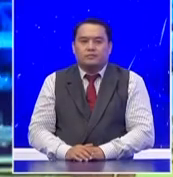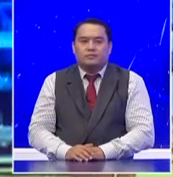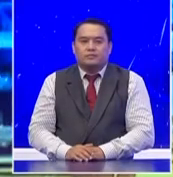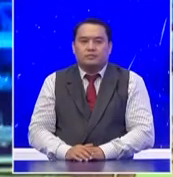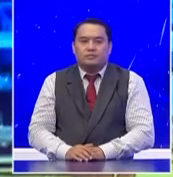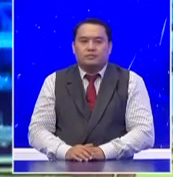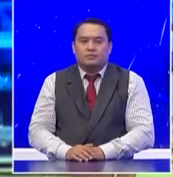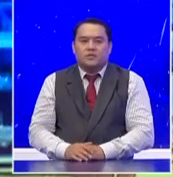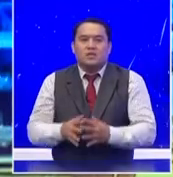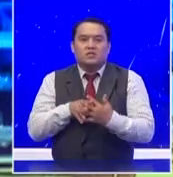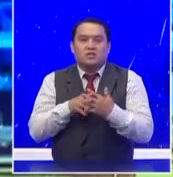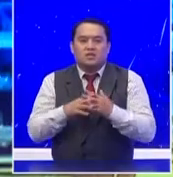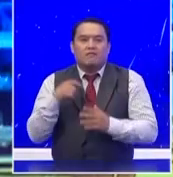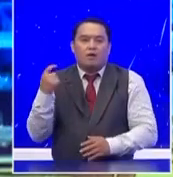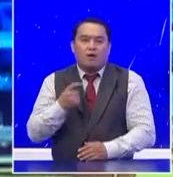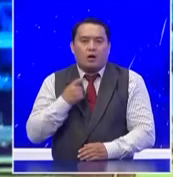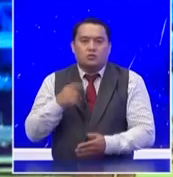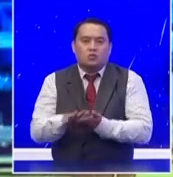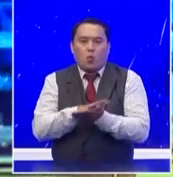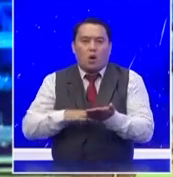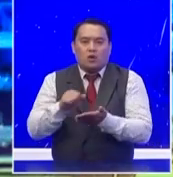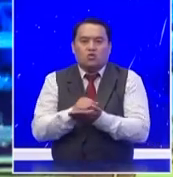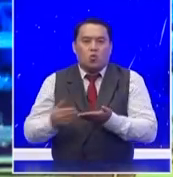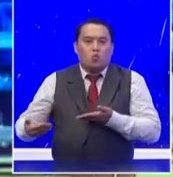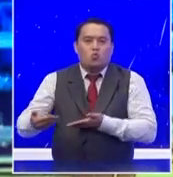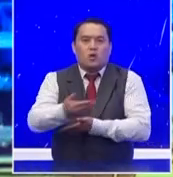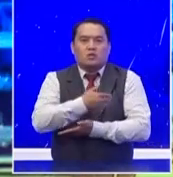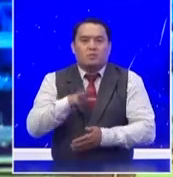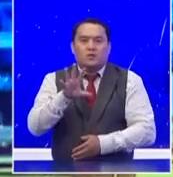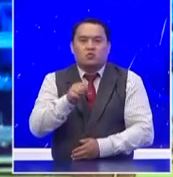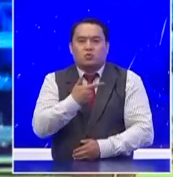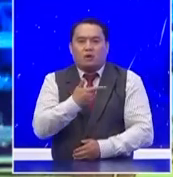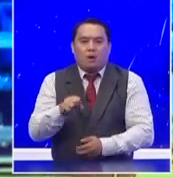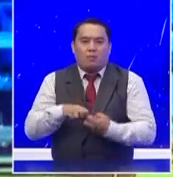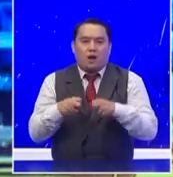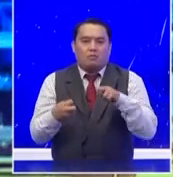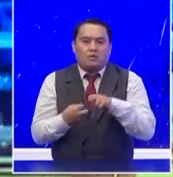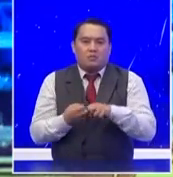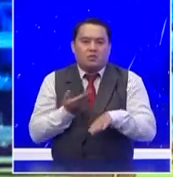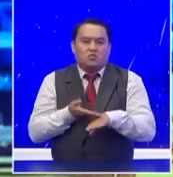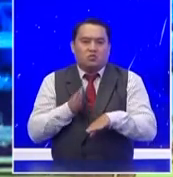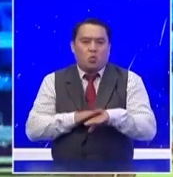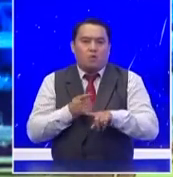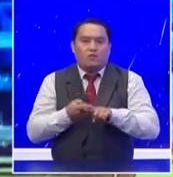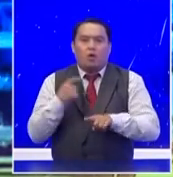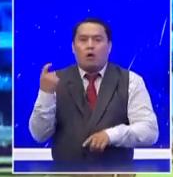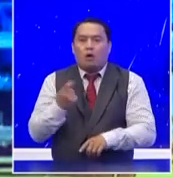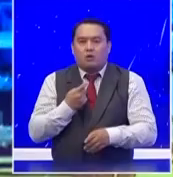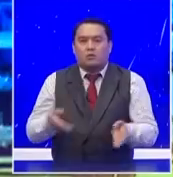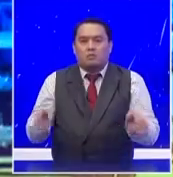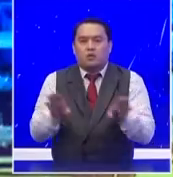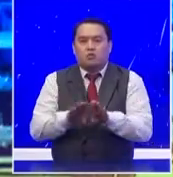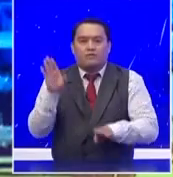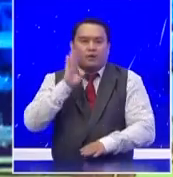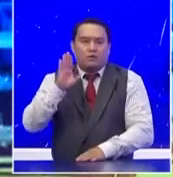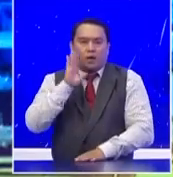Мартышкин труд. У крестьян села Аксу сгорел урожай. Все 500 гектаров. Проблема рукотворная. В этом году хозяйствам перекрыли доступ к